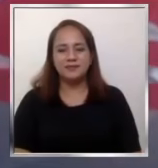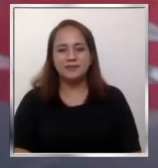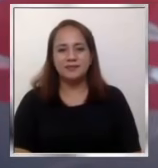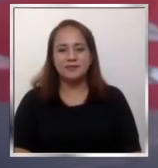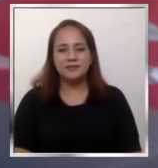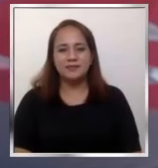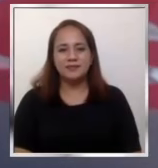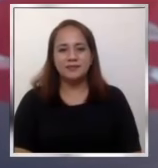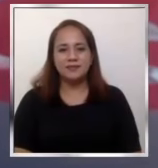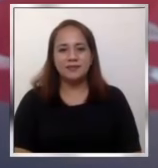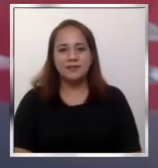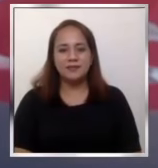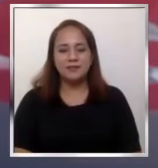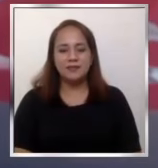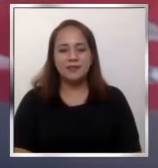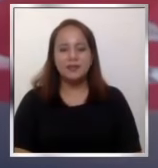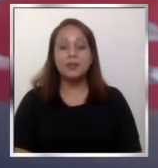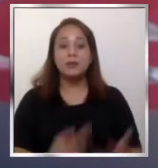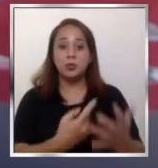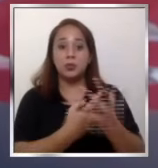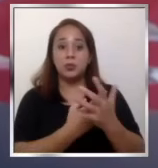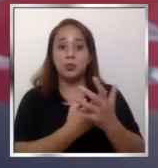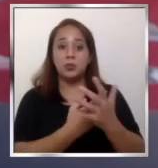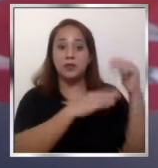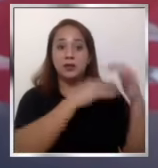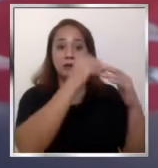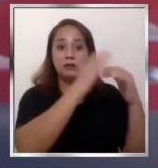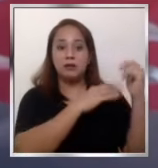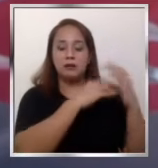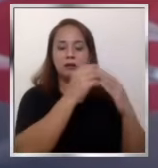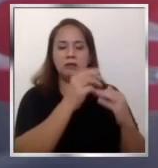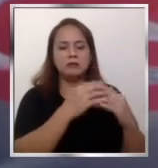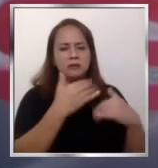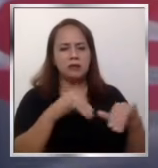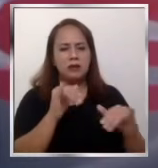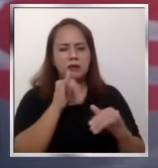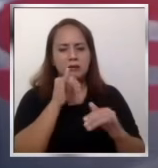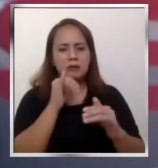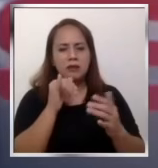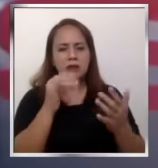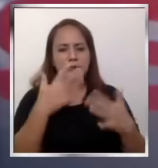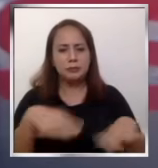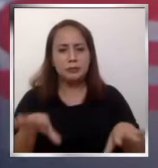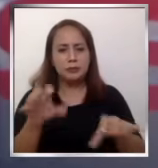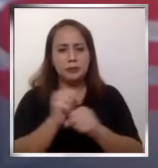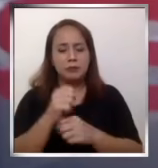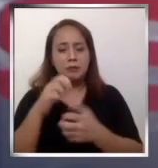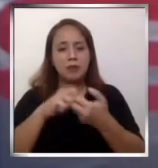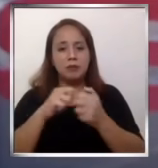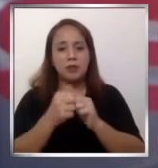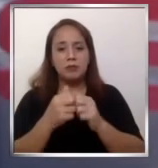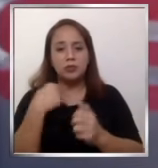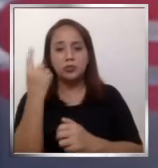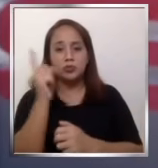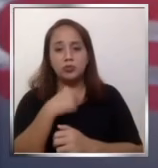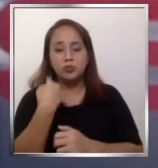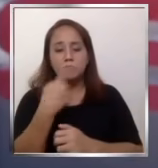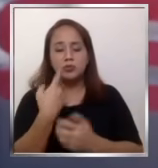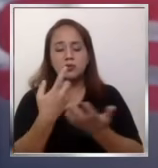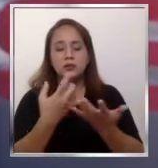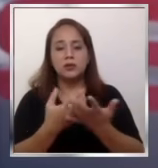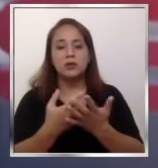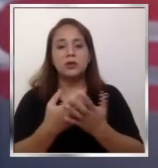Makaalis man ang quarantine facility, tila hindi pa rin tapos ang problema ng mga OFW. May ilang probinsya kasi